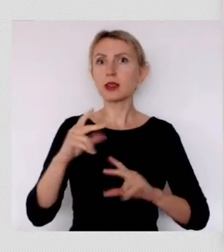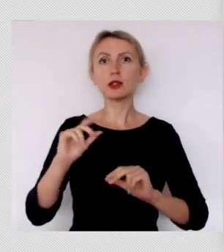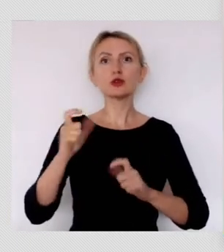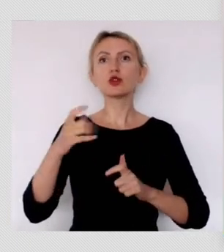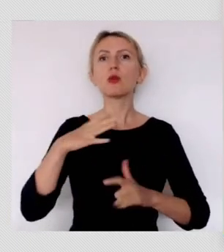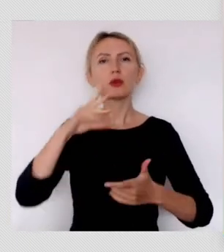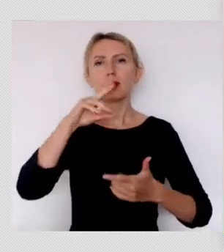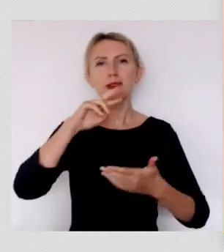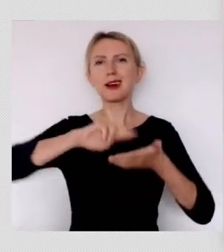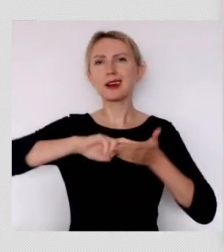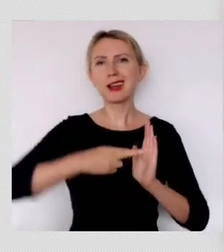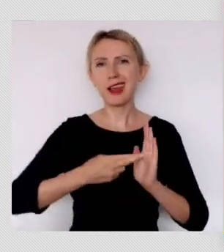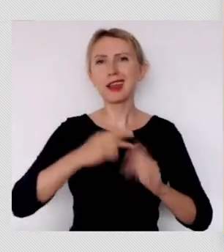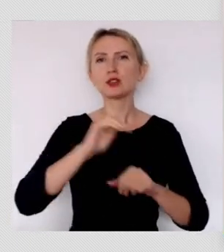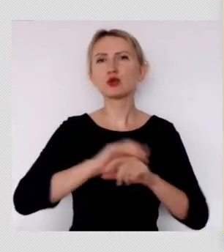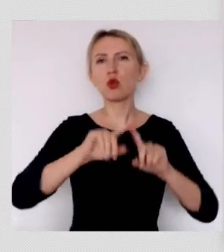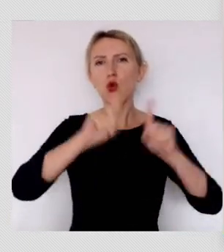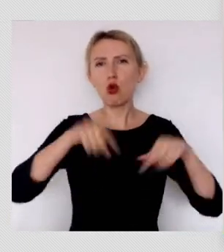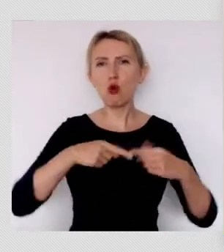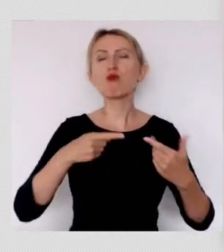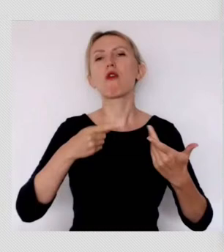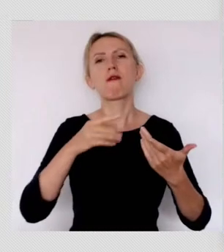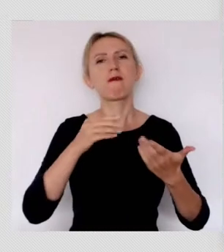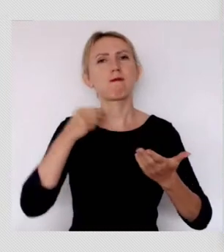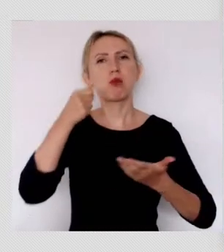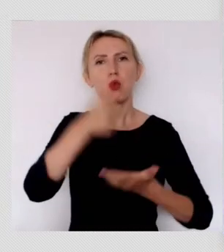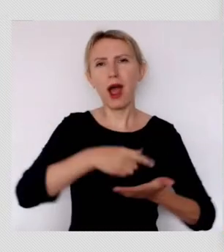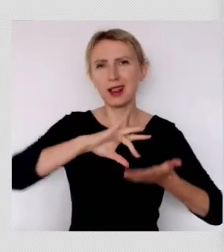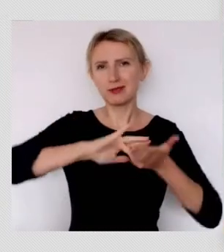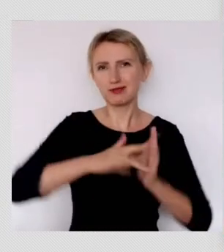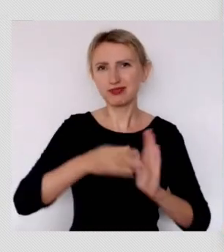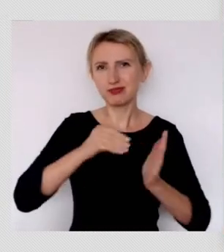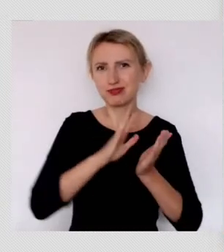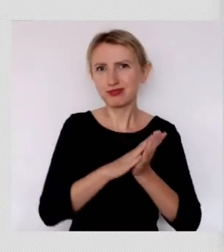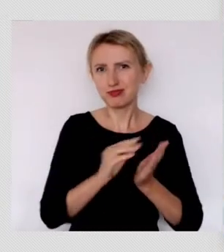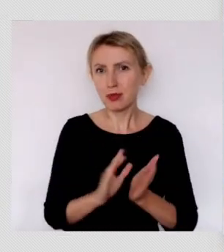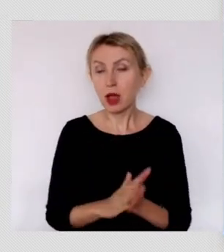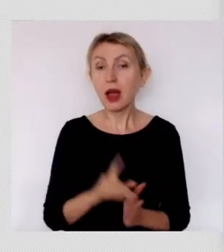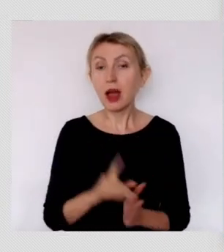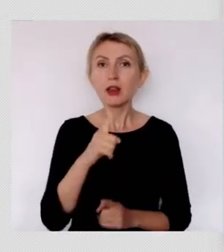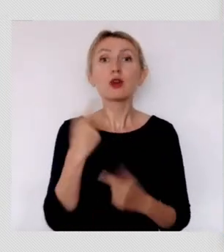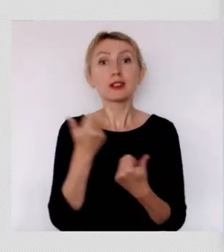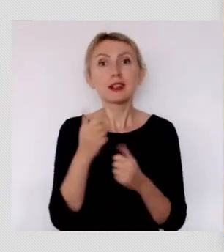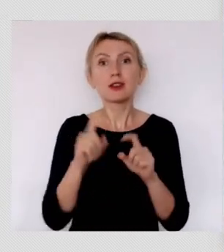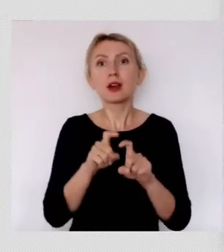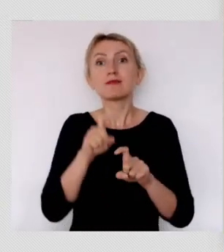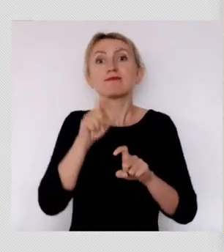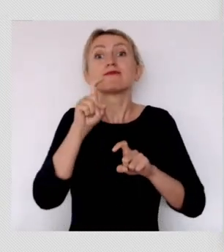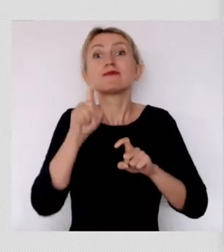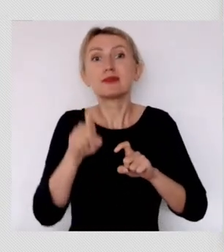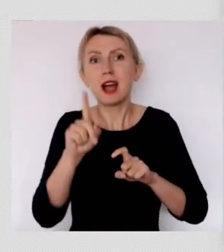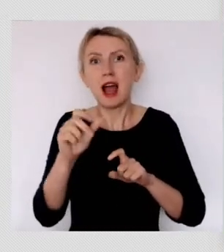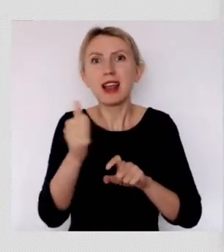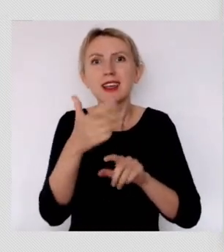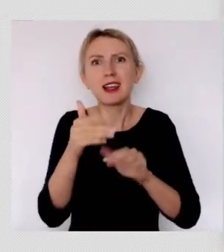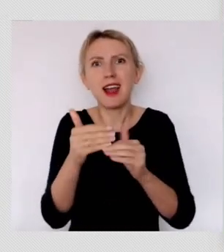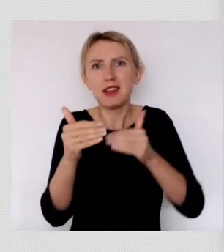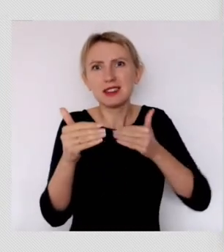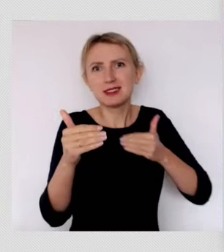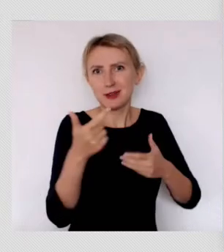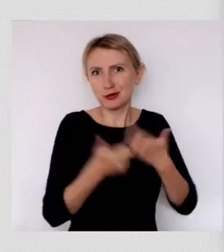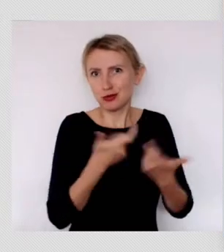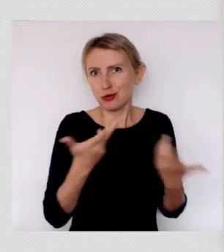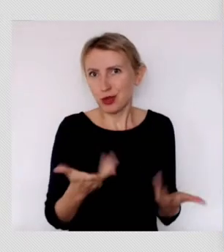rejestr umów i wpłat, bo on jest pewną rzeczą pozytywną, ale to jest taki jeden krok do przodu, parę do tyłu. I najważniejsze było to, o czym mówiła